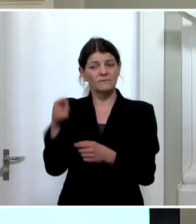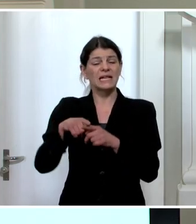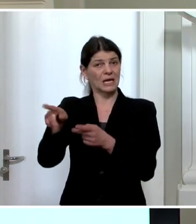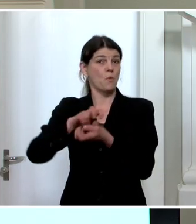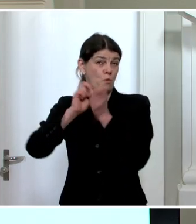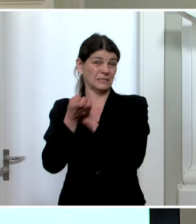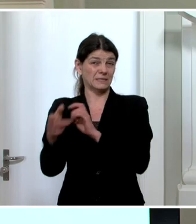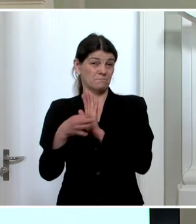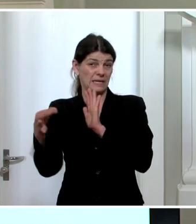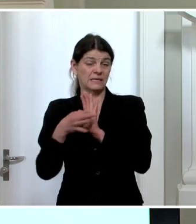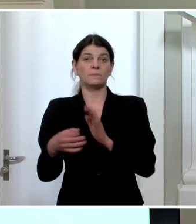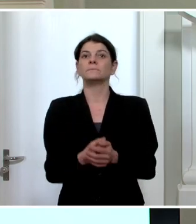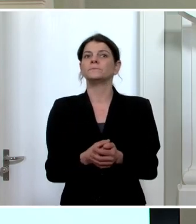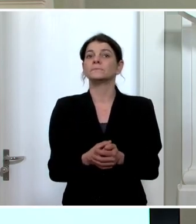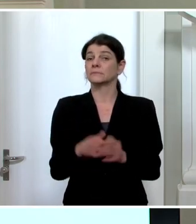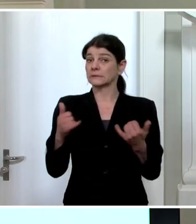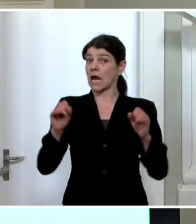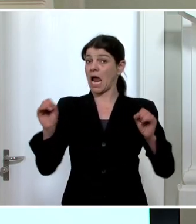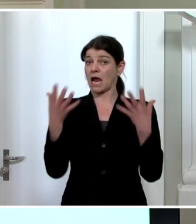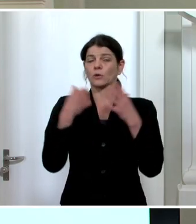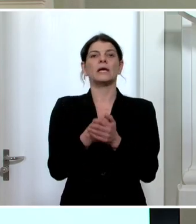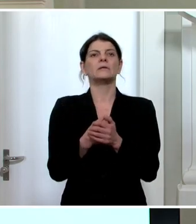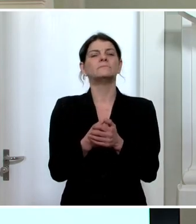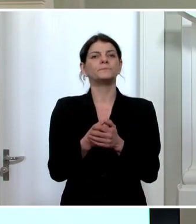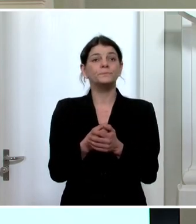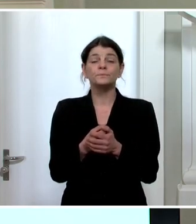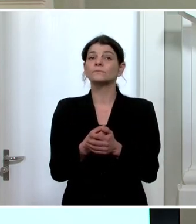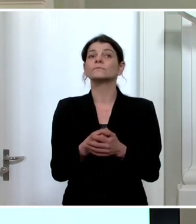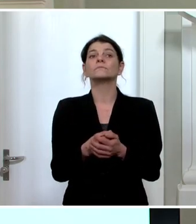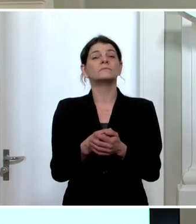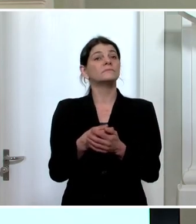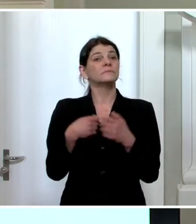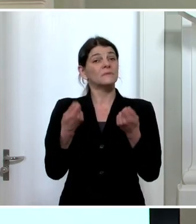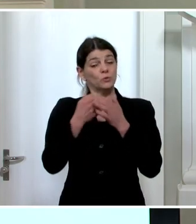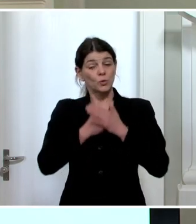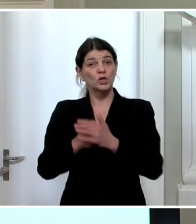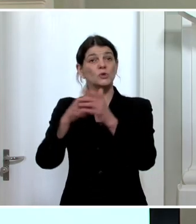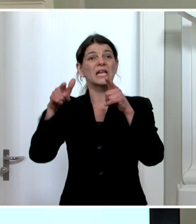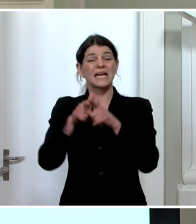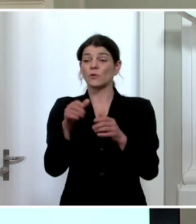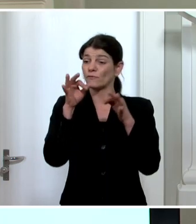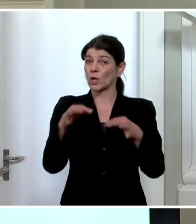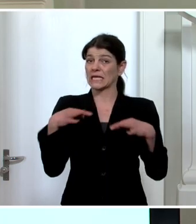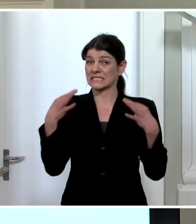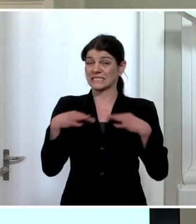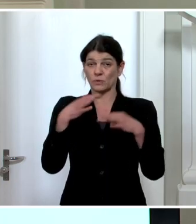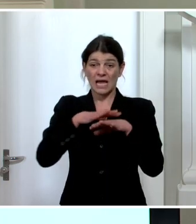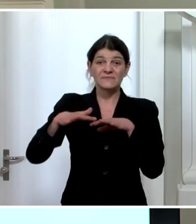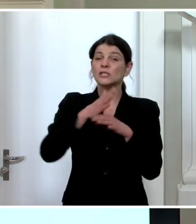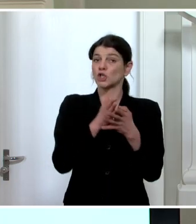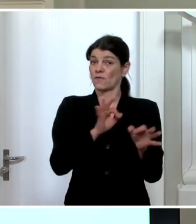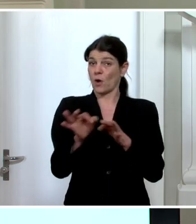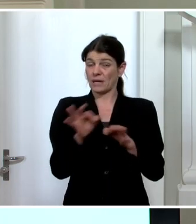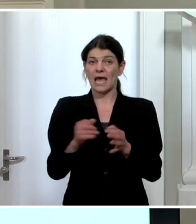deren konzeptionellen Umsetzung zu unterstützen. Aktuell werden in diesem Zusammenhang Unterstützungsleistungen für das Gesundheitswesen